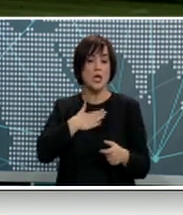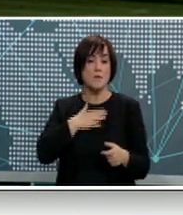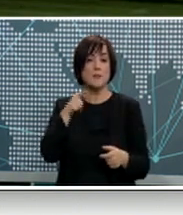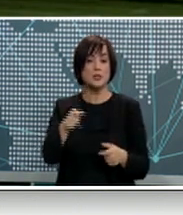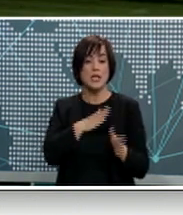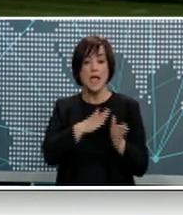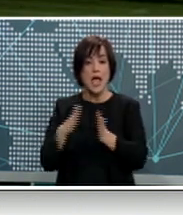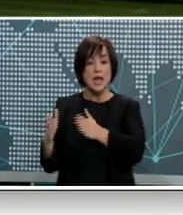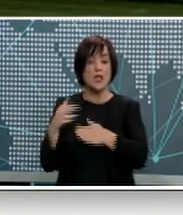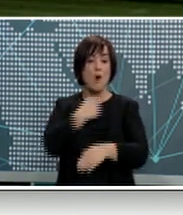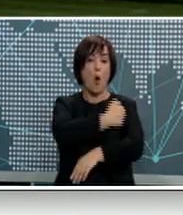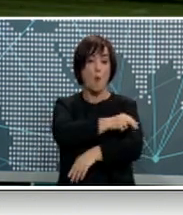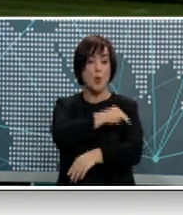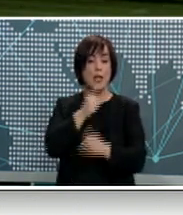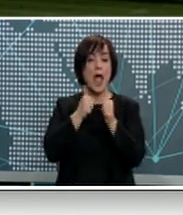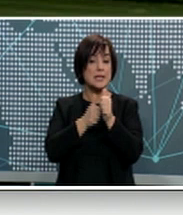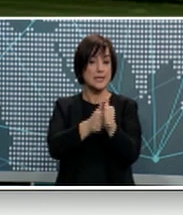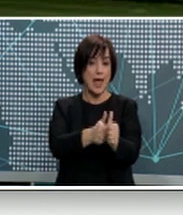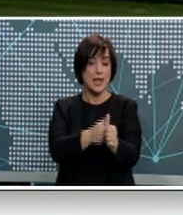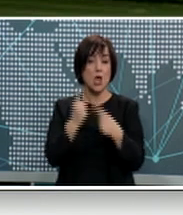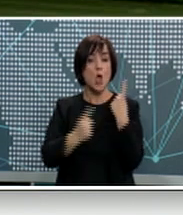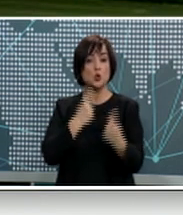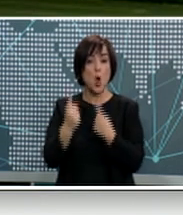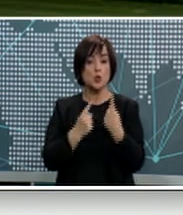тие се постојано во болниците, ја следат